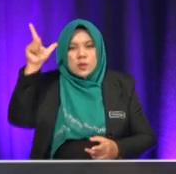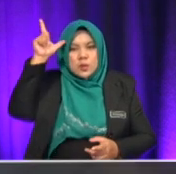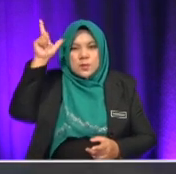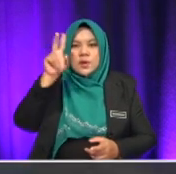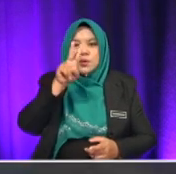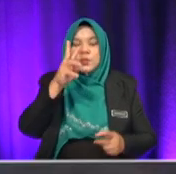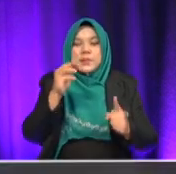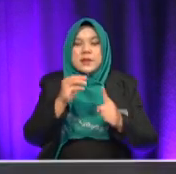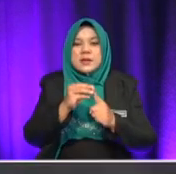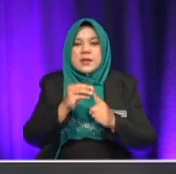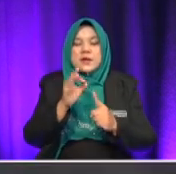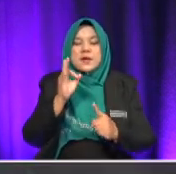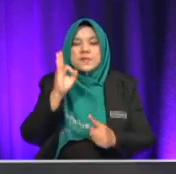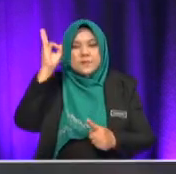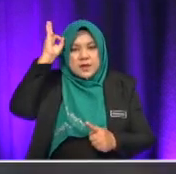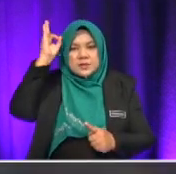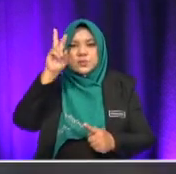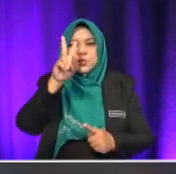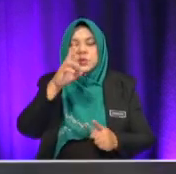juga dengan